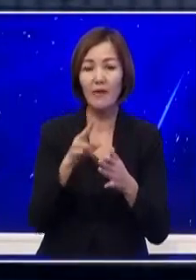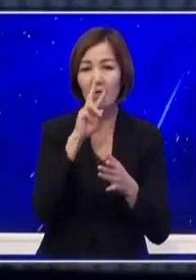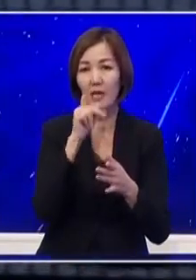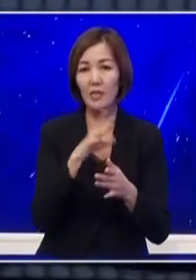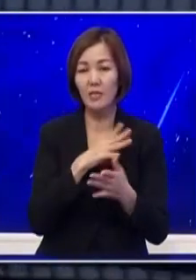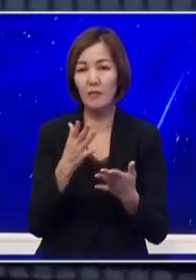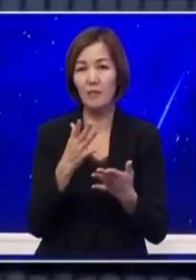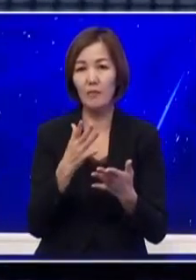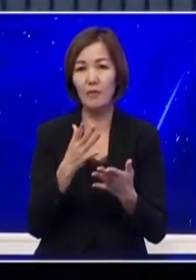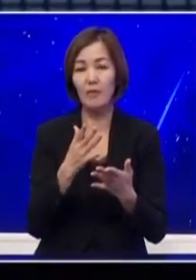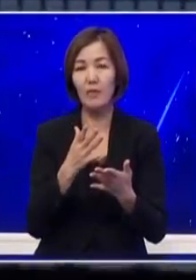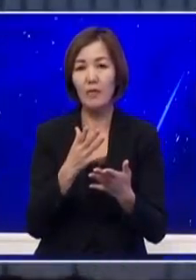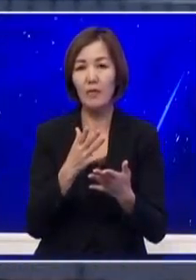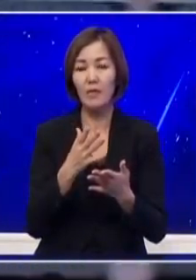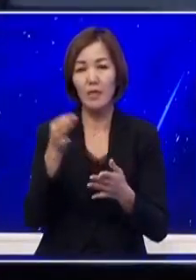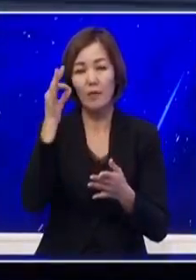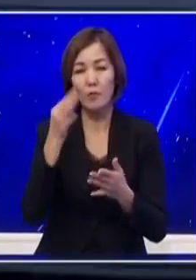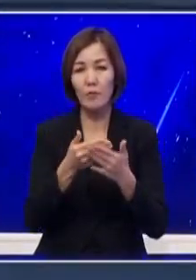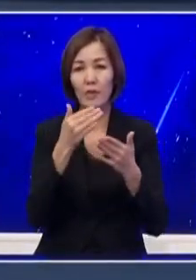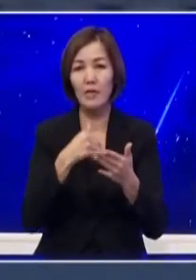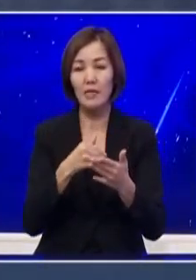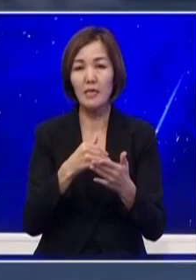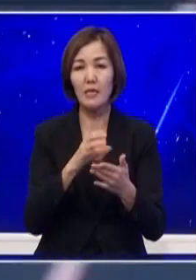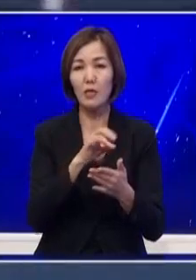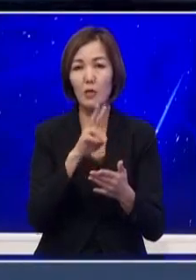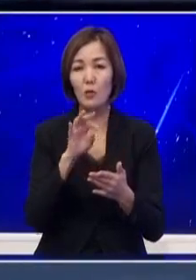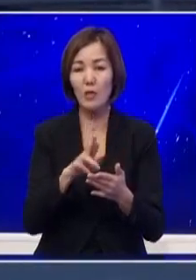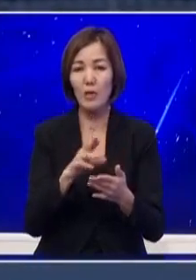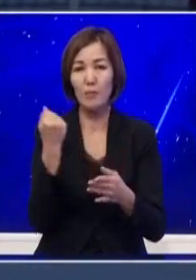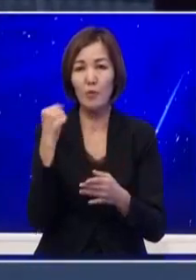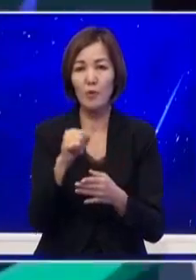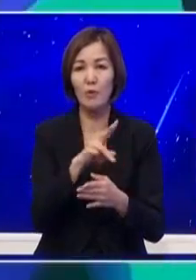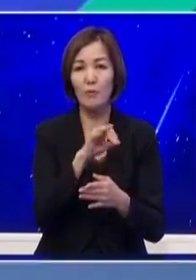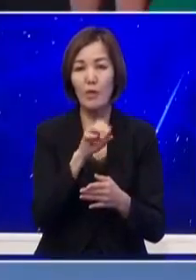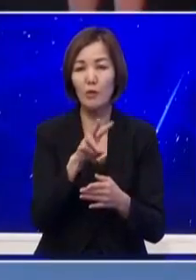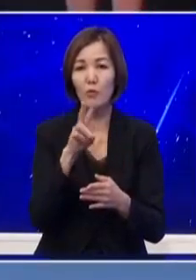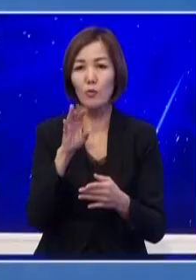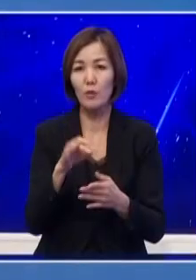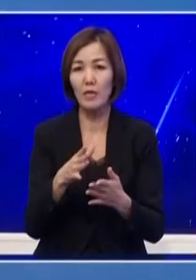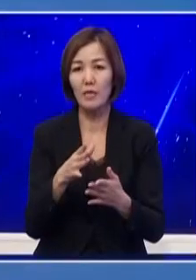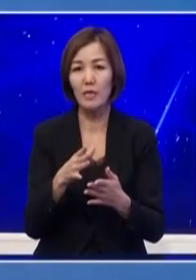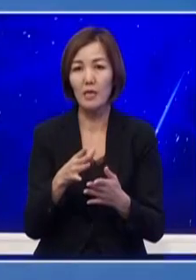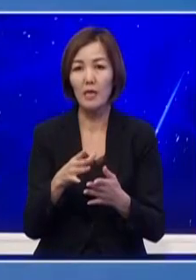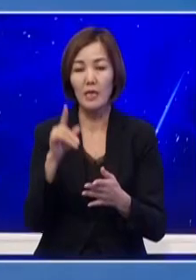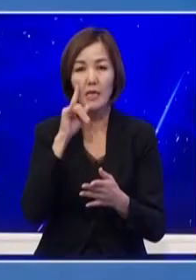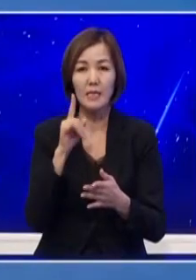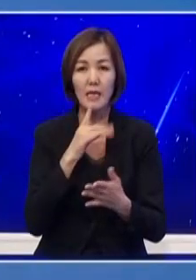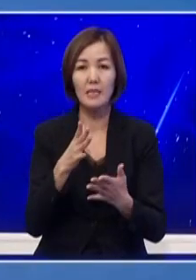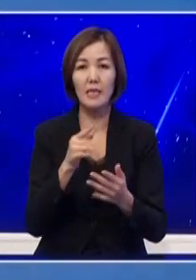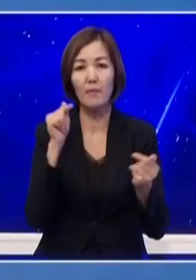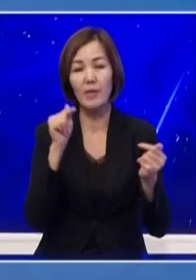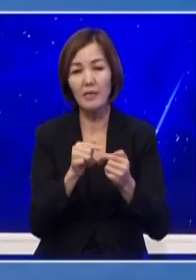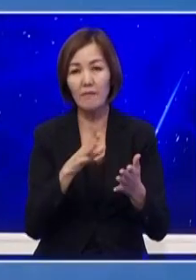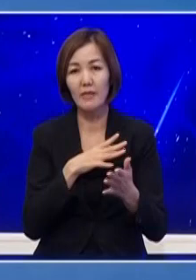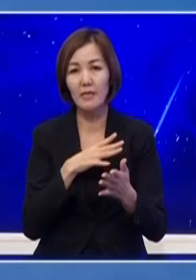этом 1 подачу на вылет. Напомним, ранее Юлия Путинцева победила Магну Линет. Таким образом, Казахстан ведет